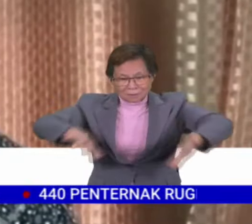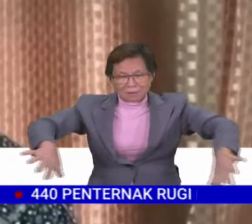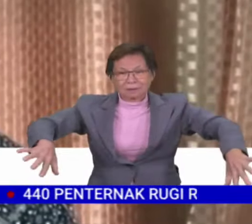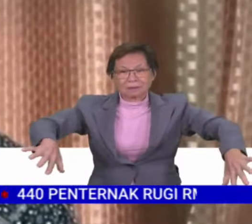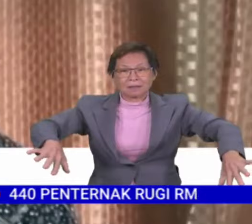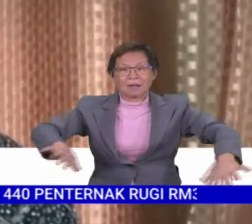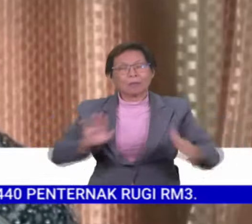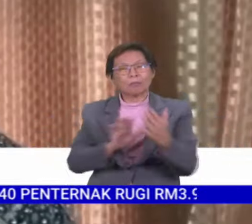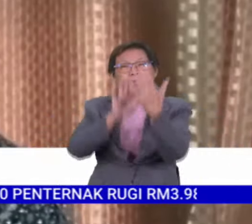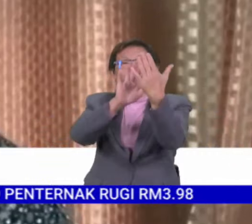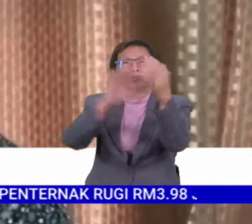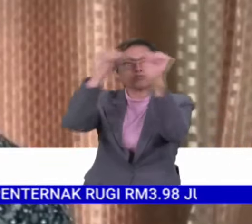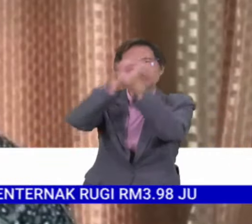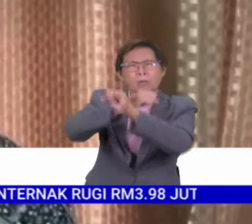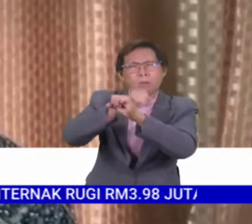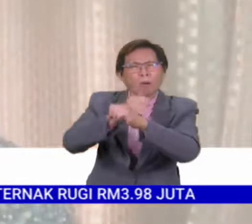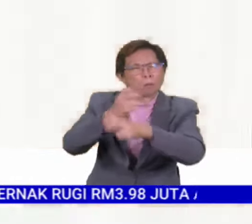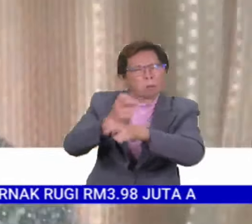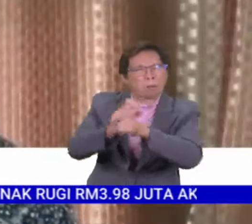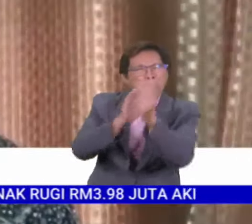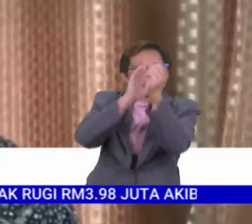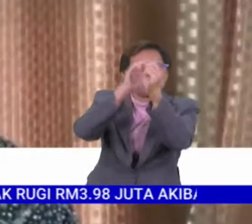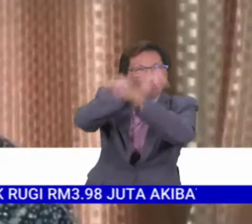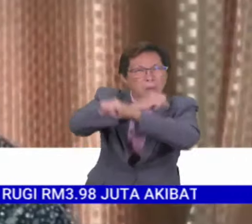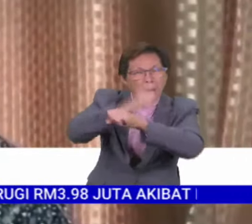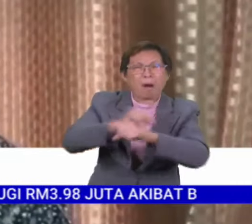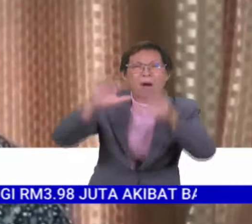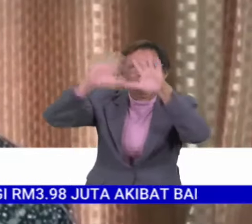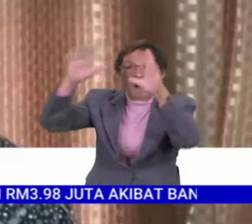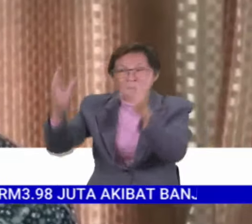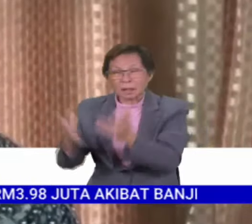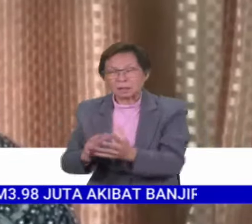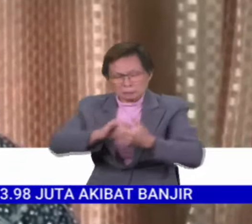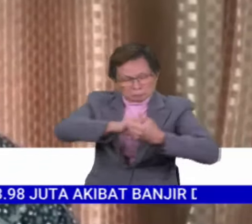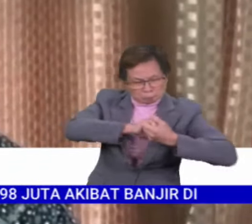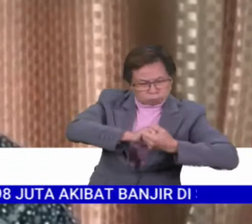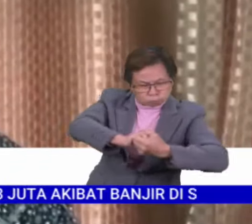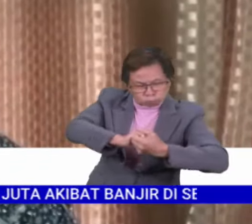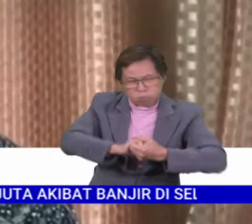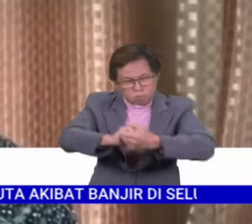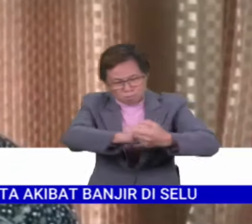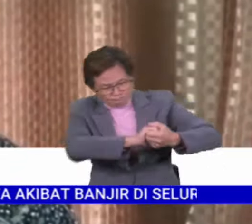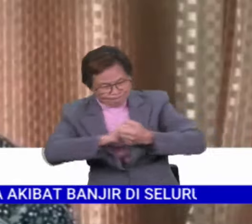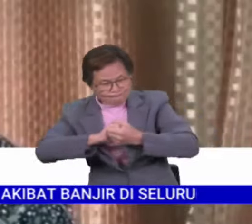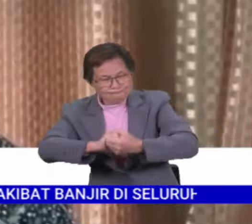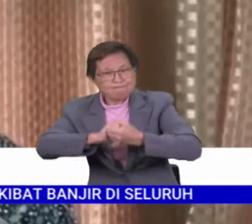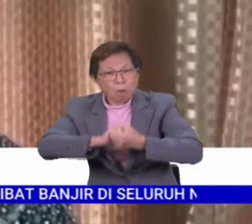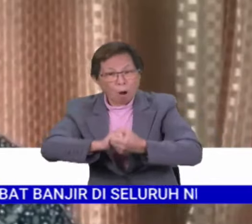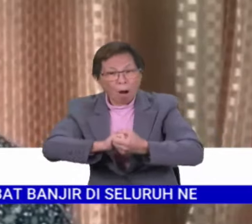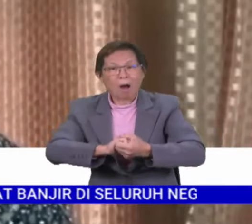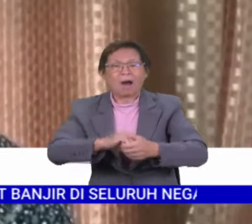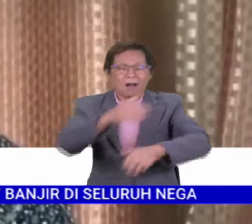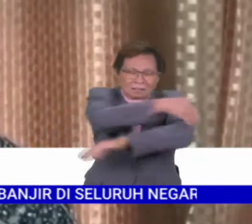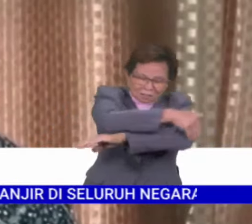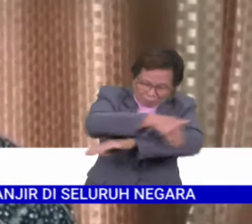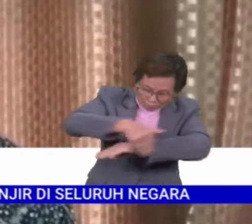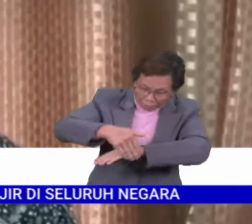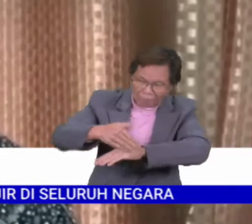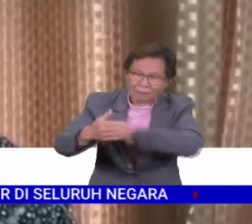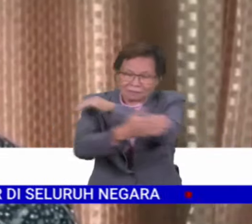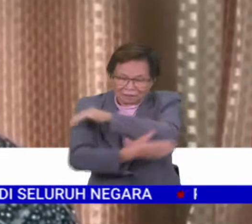dalam mendepani cabaran antarabangsa. Dengan kerjasama erat ini, kita akan jangkakan dengan sempadan negara